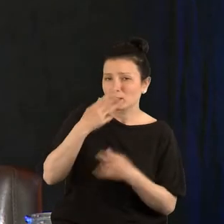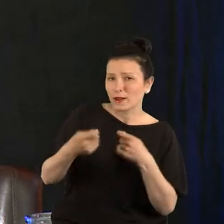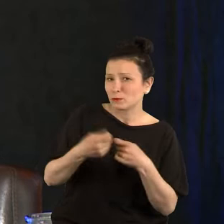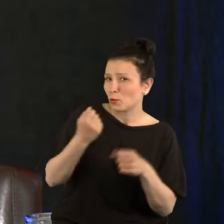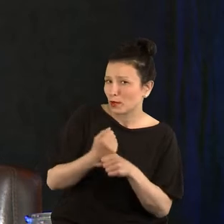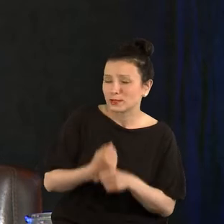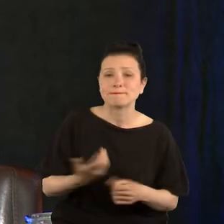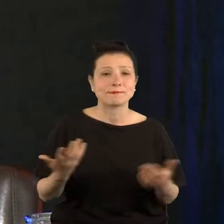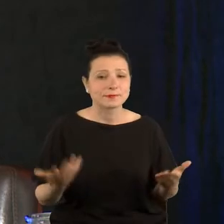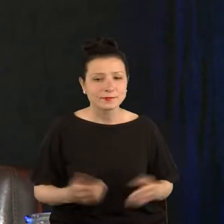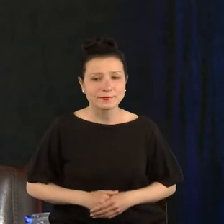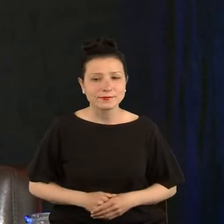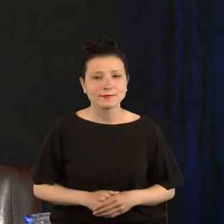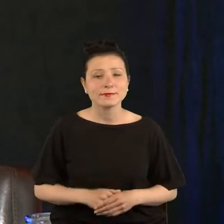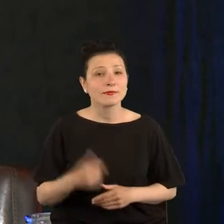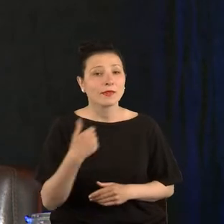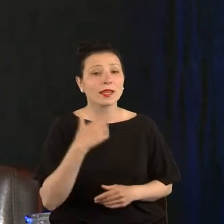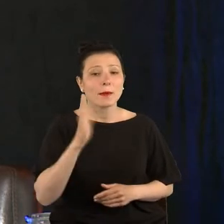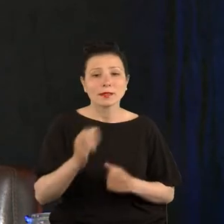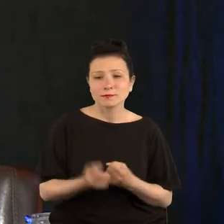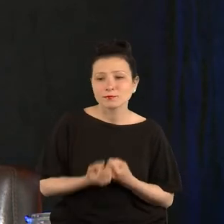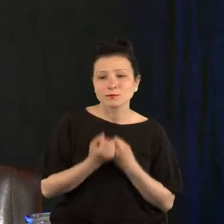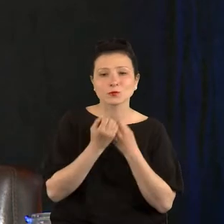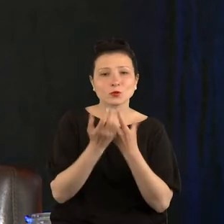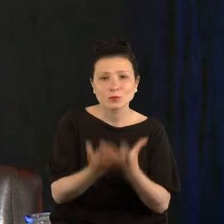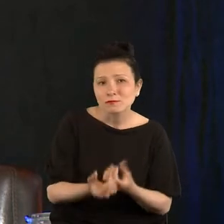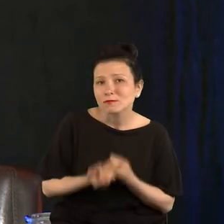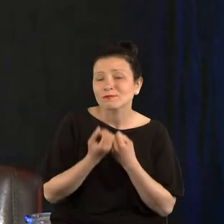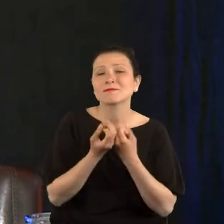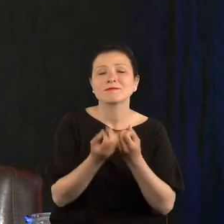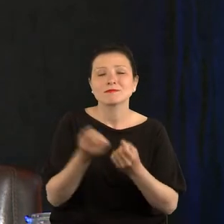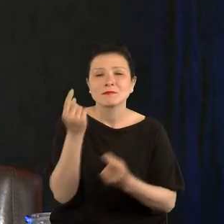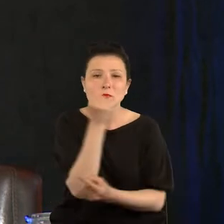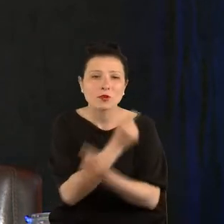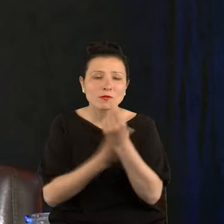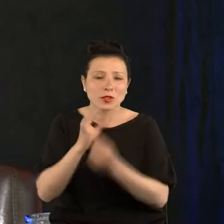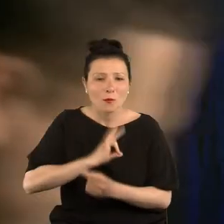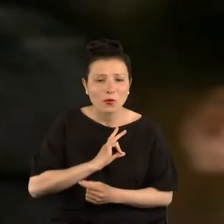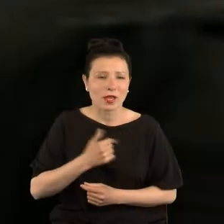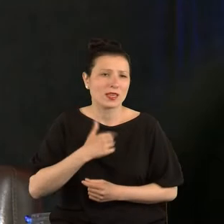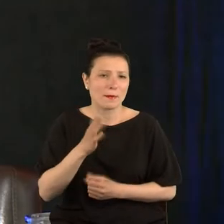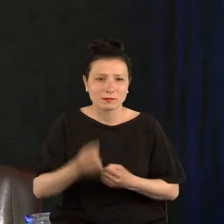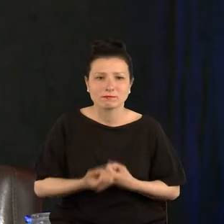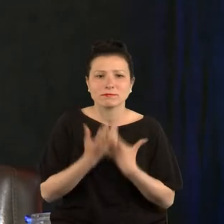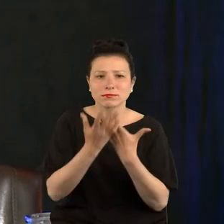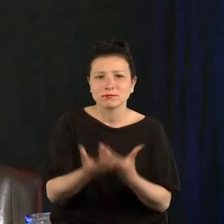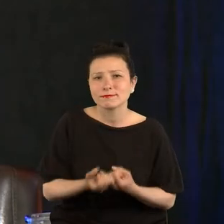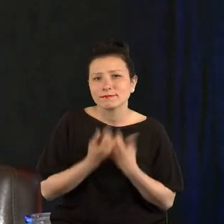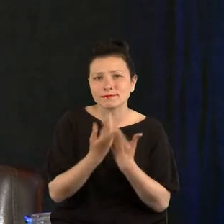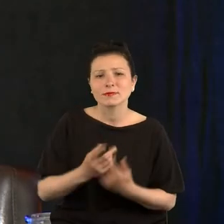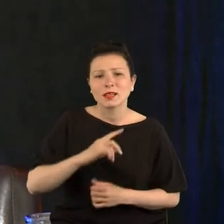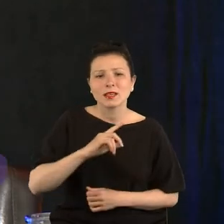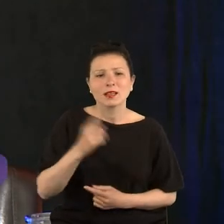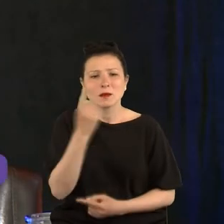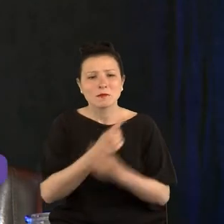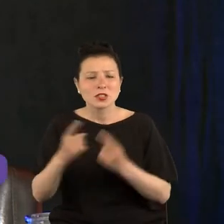aczkolwiek ja będę się dzieliła z Państwem takimi moimi przemyśleniami i myślę, że jesteśmy wszyscy w tym samym miejscu i w tej samej